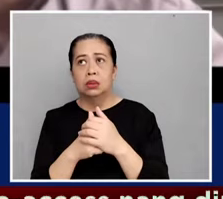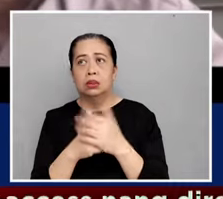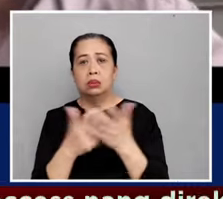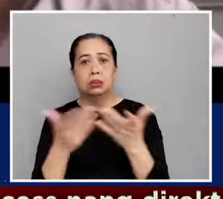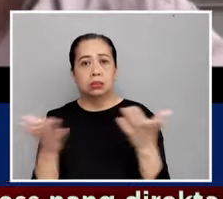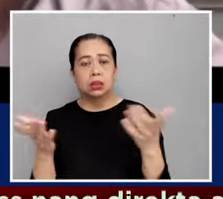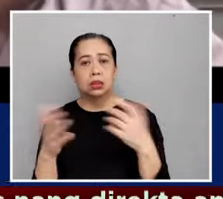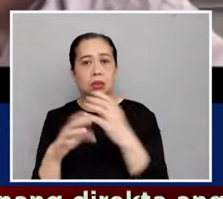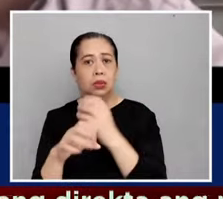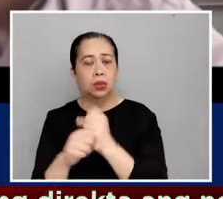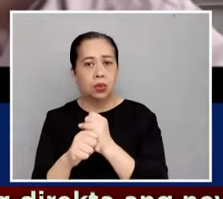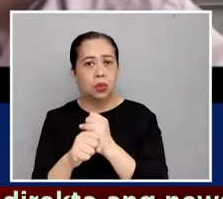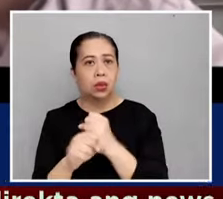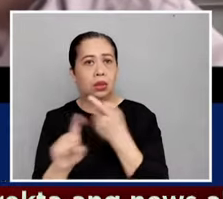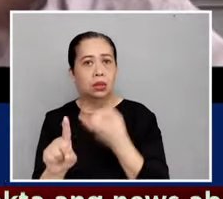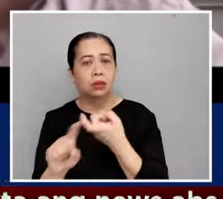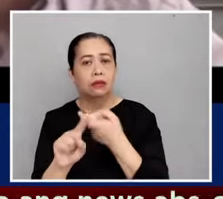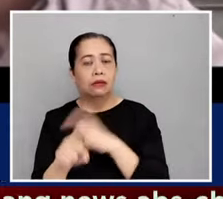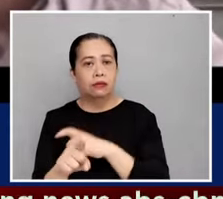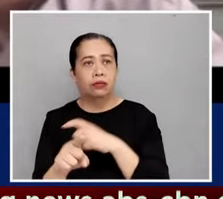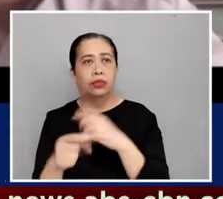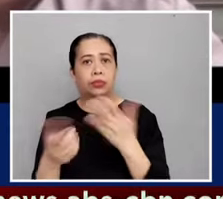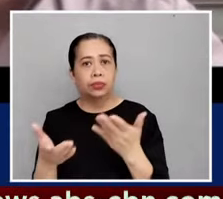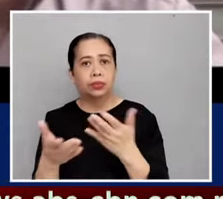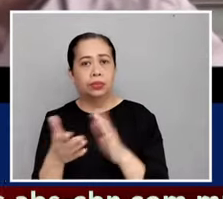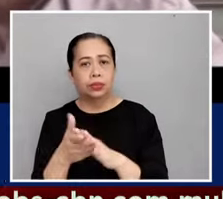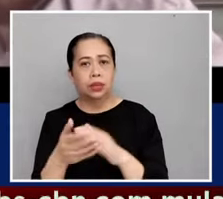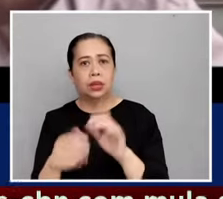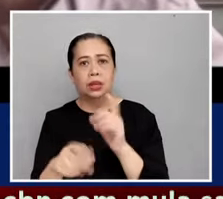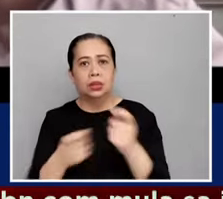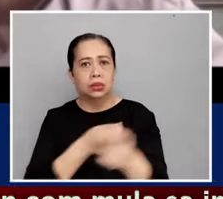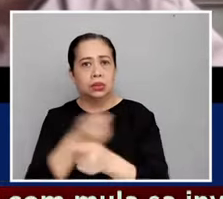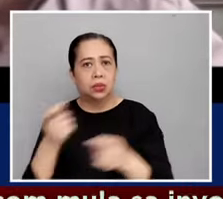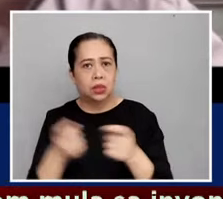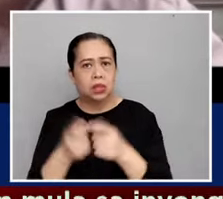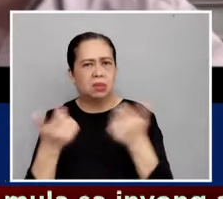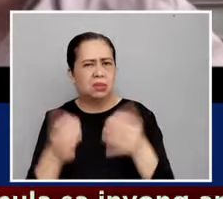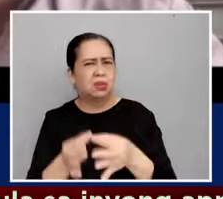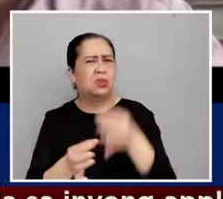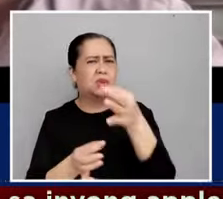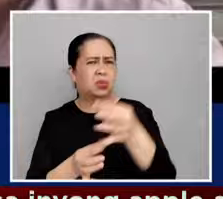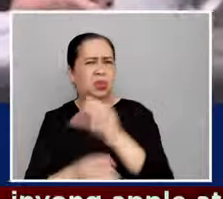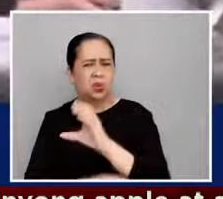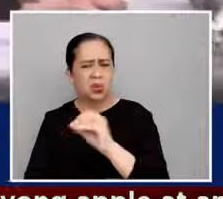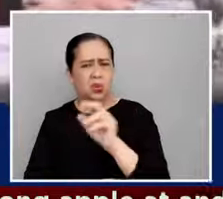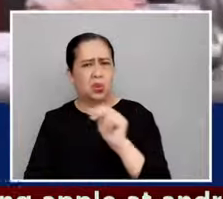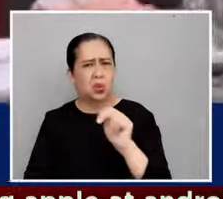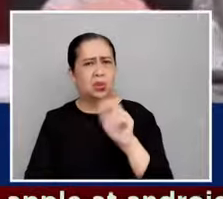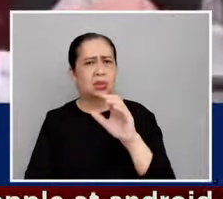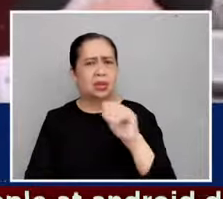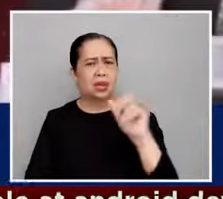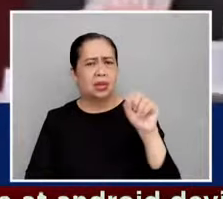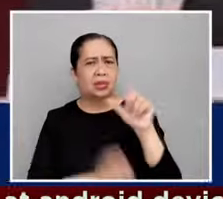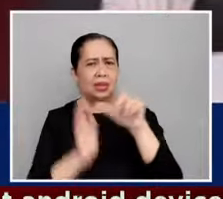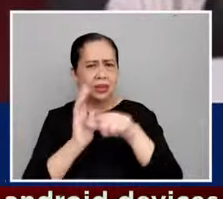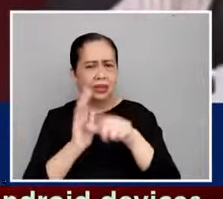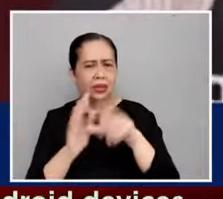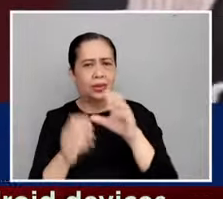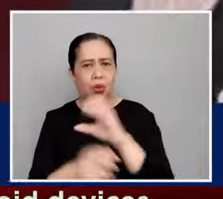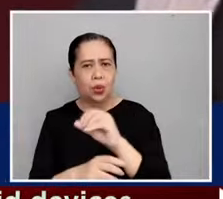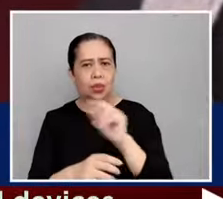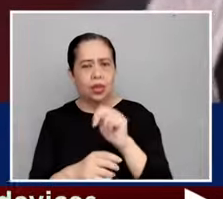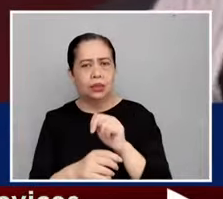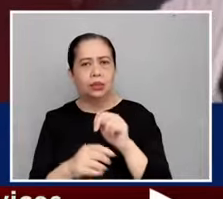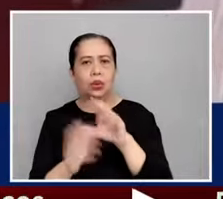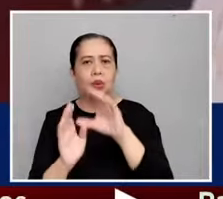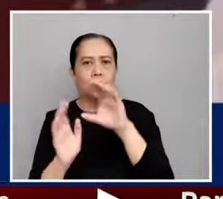makuha natin dyan sa ano na yon, sa trade. Maybe we can postpone the CONAS later. Coming. Ang CONAS o